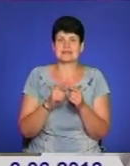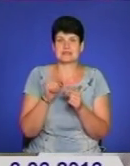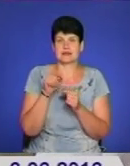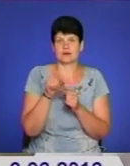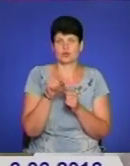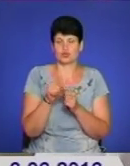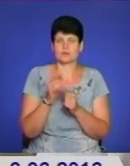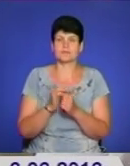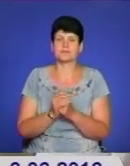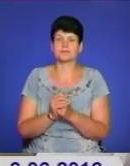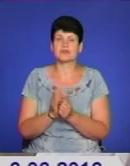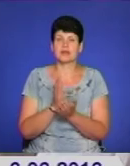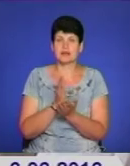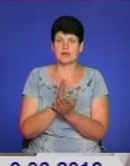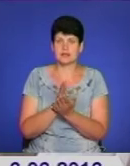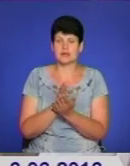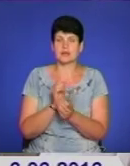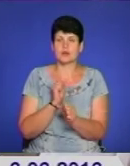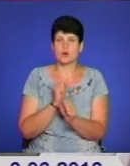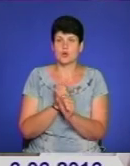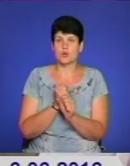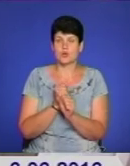є. Є роботи лауреата